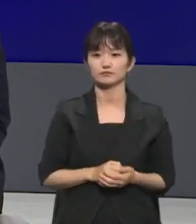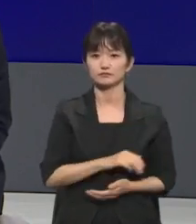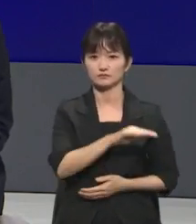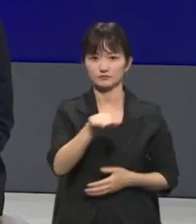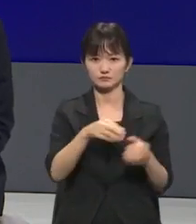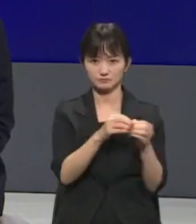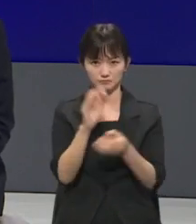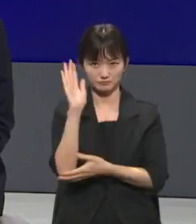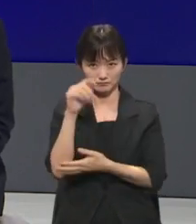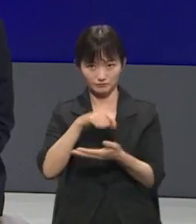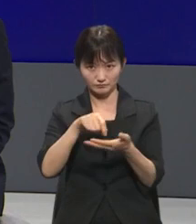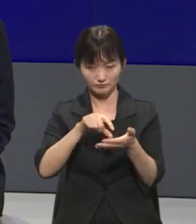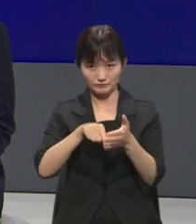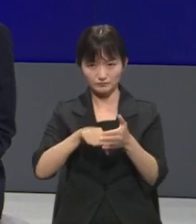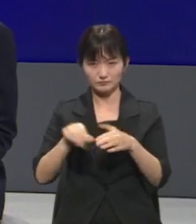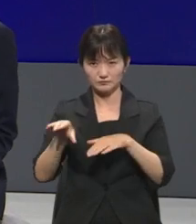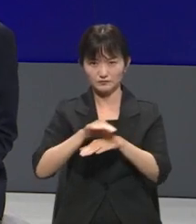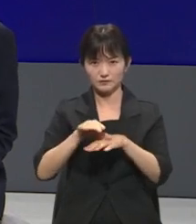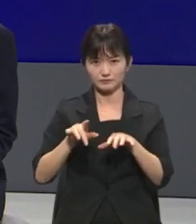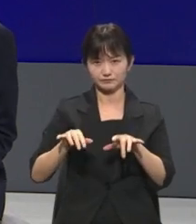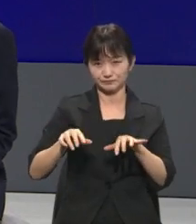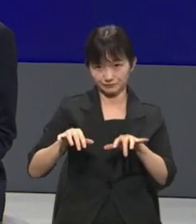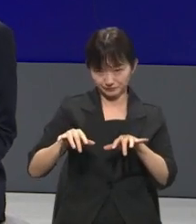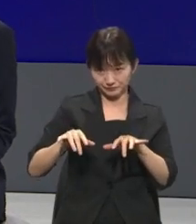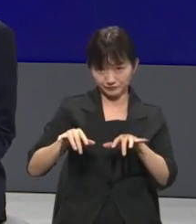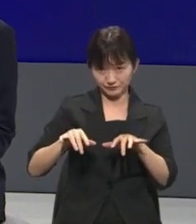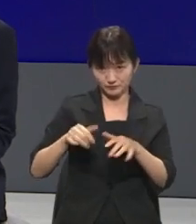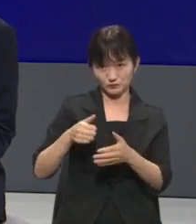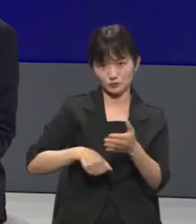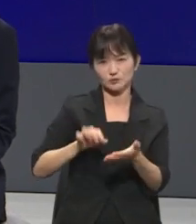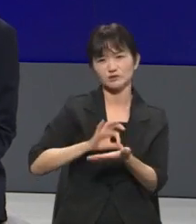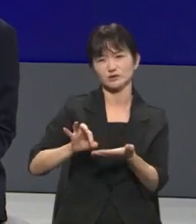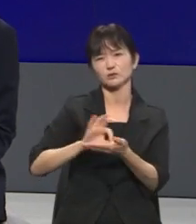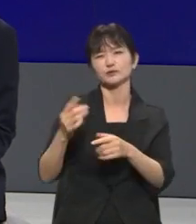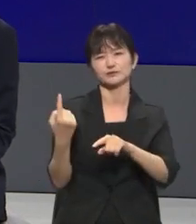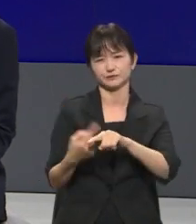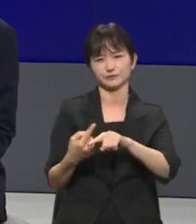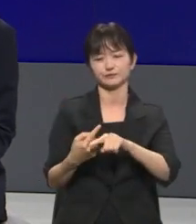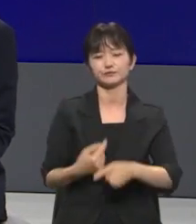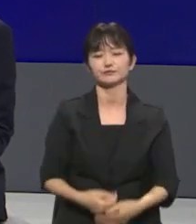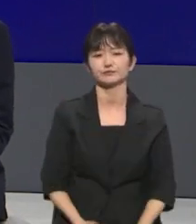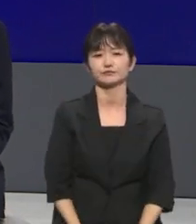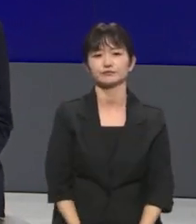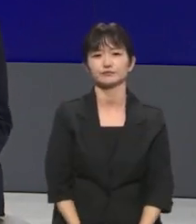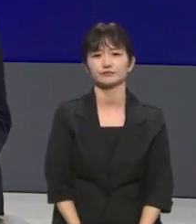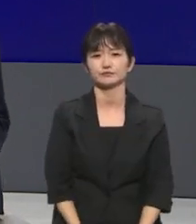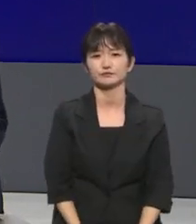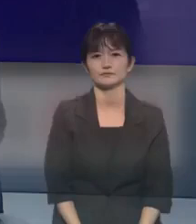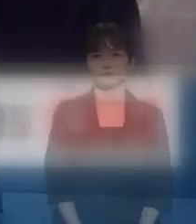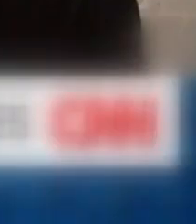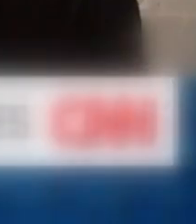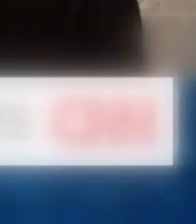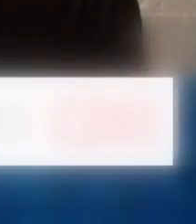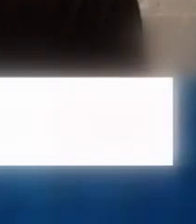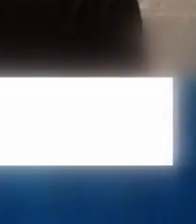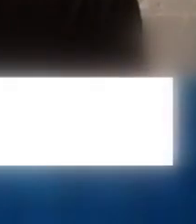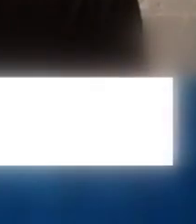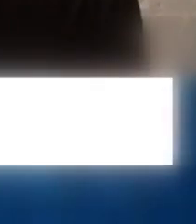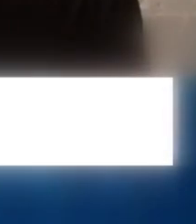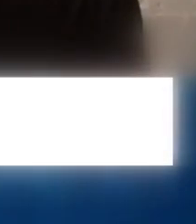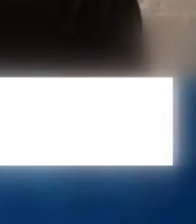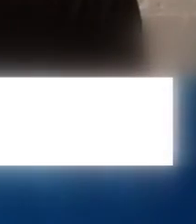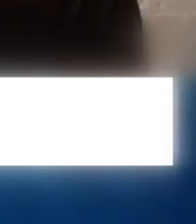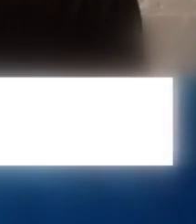때 워드 프로세스 같은 프로그램을 쓰는 거나 다름이 없다 이렇게 주장을 하고 있습니다. 한번 직접 들어보시죠. I love